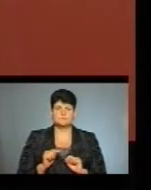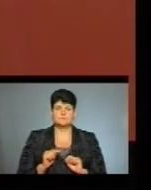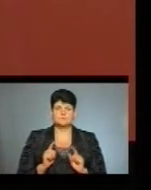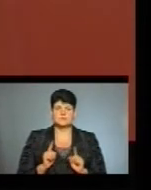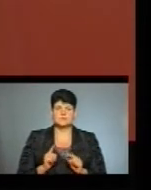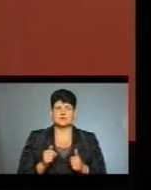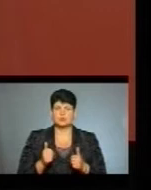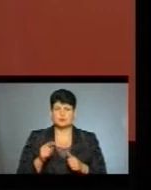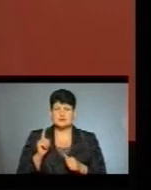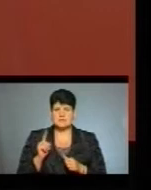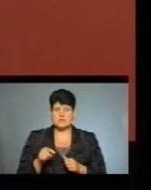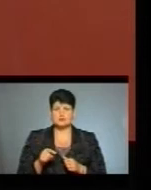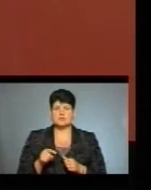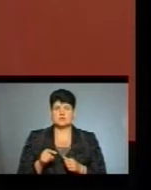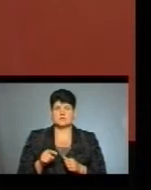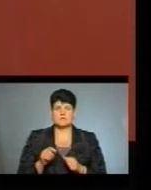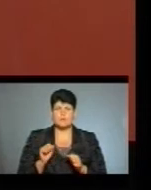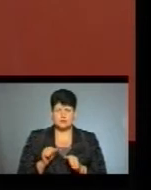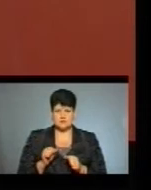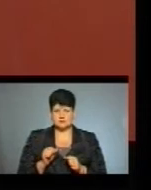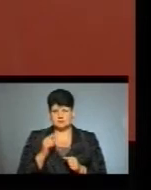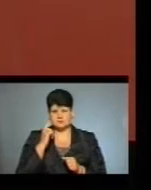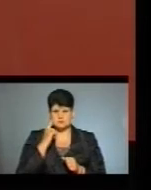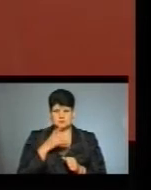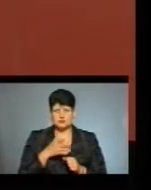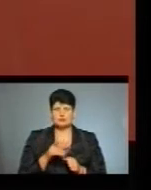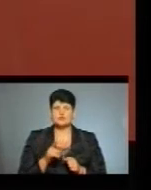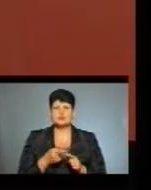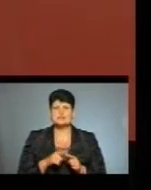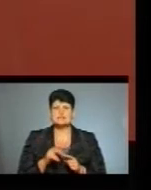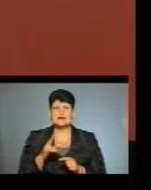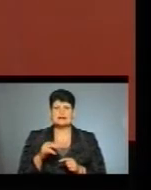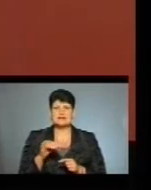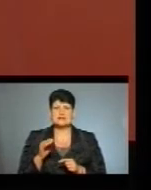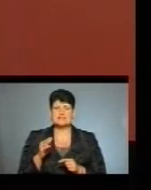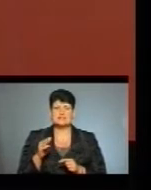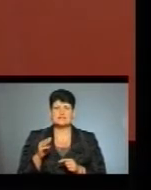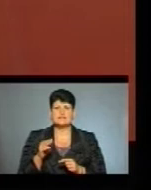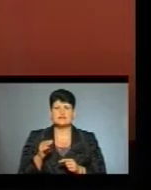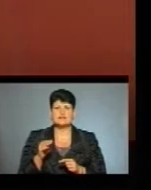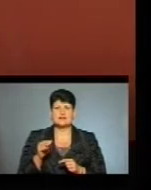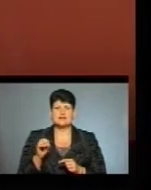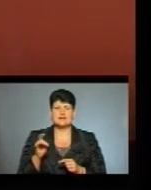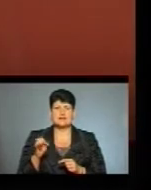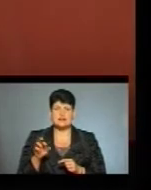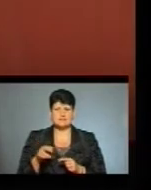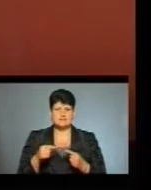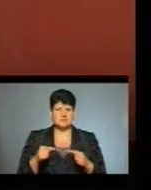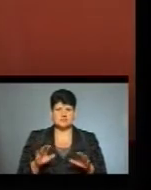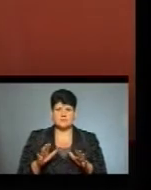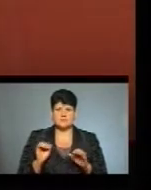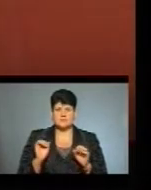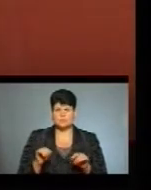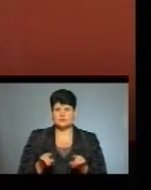тільки добре знаючи клініку, можна запідозрити, що це є дифтерія. Всіх решту випадків воно може протікати,